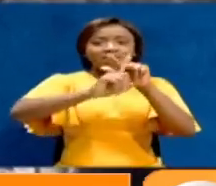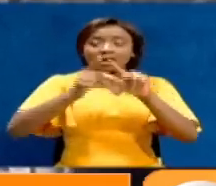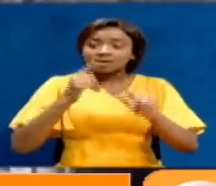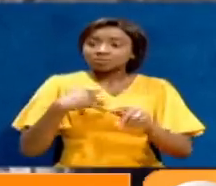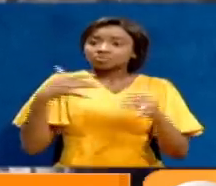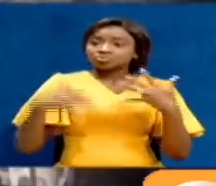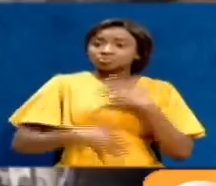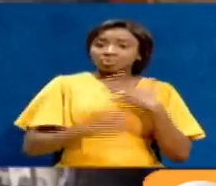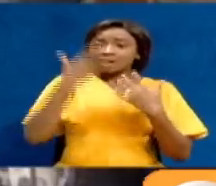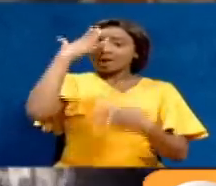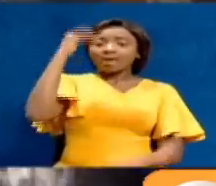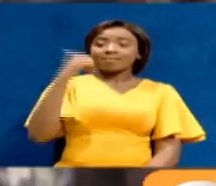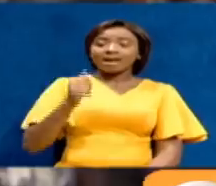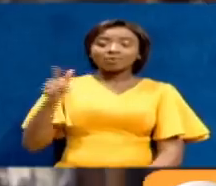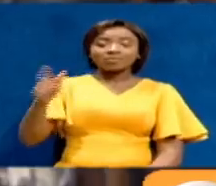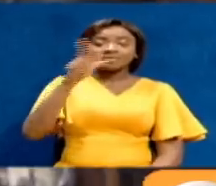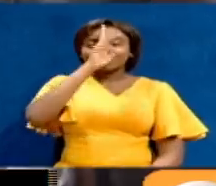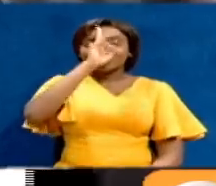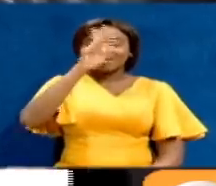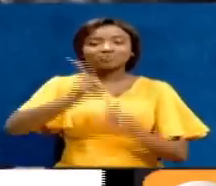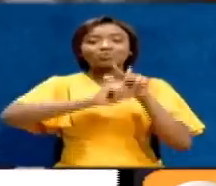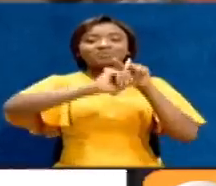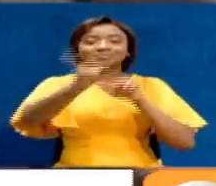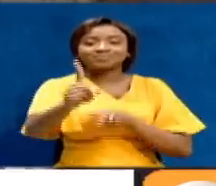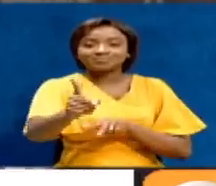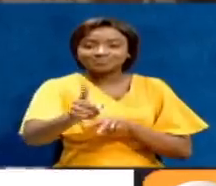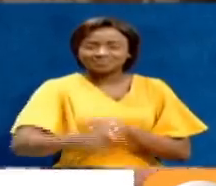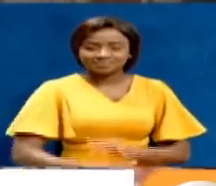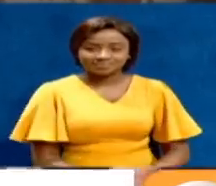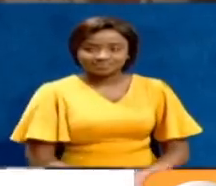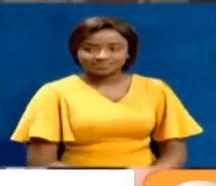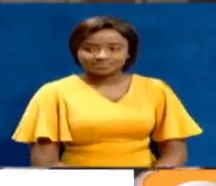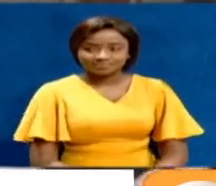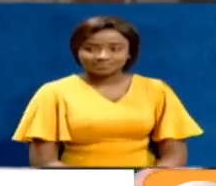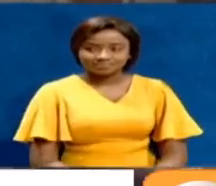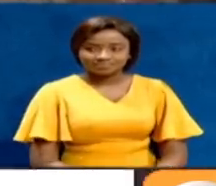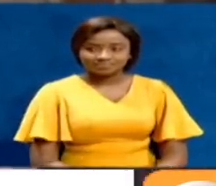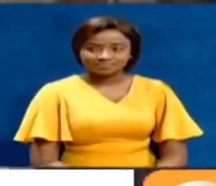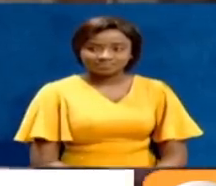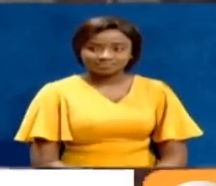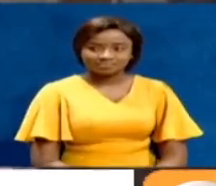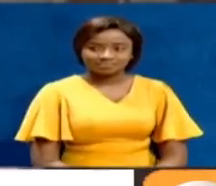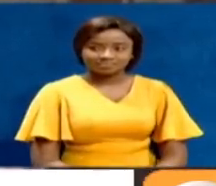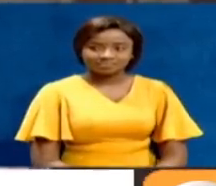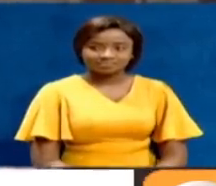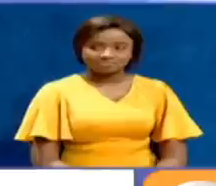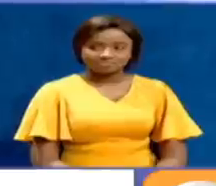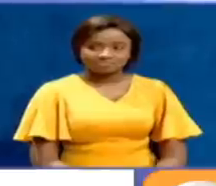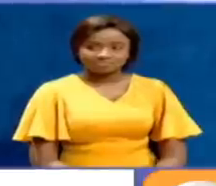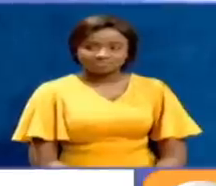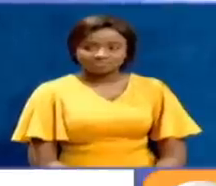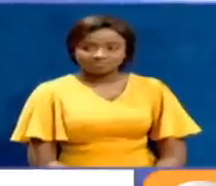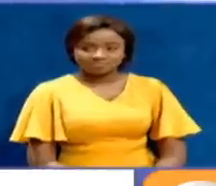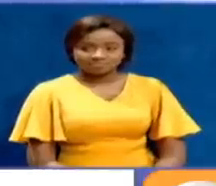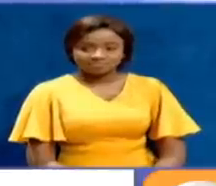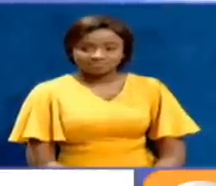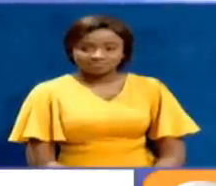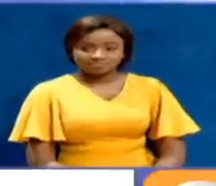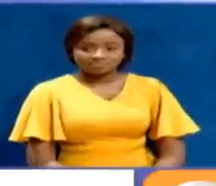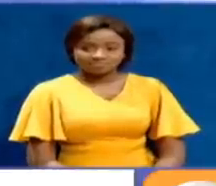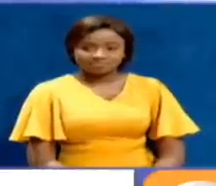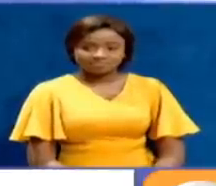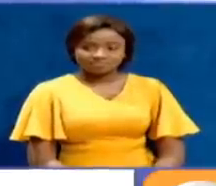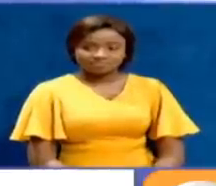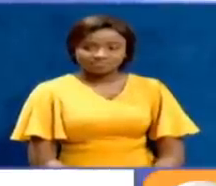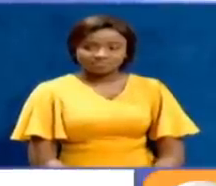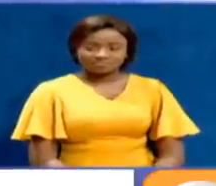hapa hivi. Akaruka akaenda kwa mtaro hivi akaenda akaanguka pale kwa mandizi. Tukafikiri mchezo tu, mimi jamaa ametoroka. Pesa namwambia kuja hapa nikuongezee risasi nyingine. Onzere